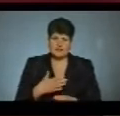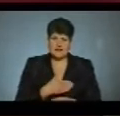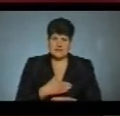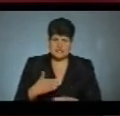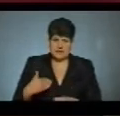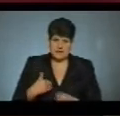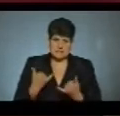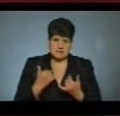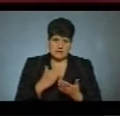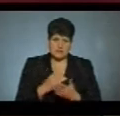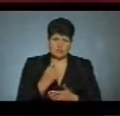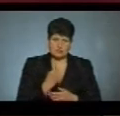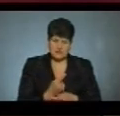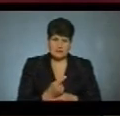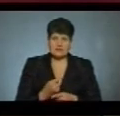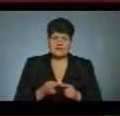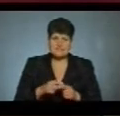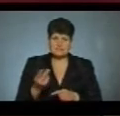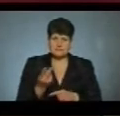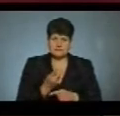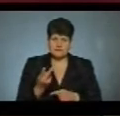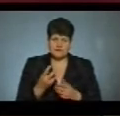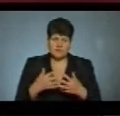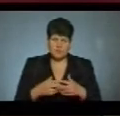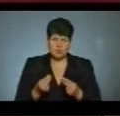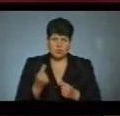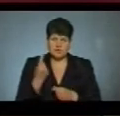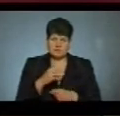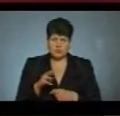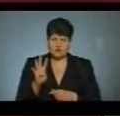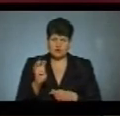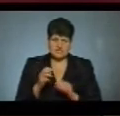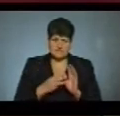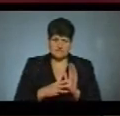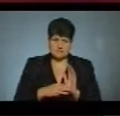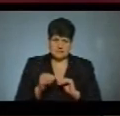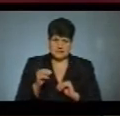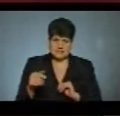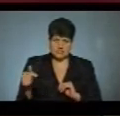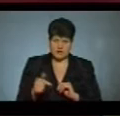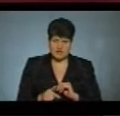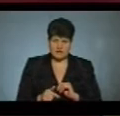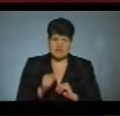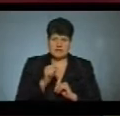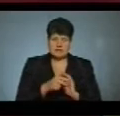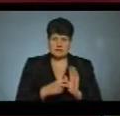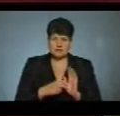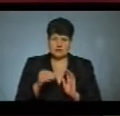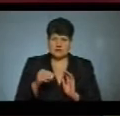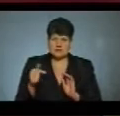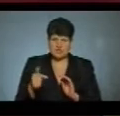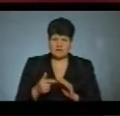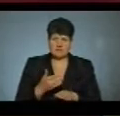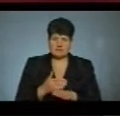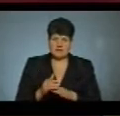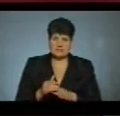Стефанія Підгірна. За її словами, ці 2 апарати коштують 1 мільйон 480 тисяч гривень. З них 700 тисяч гривень виділили з